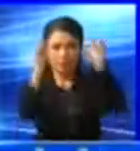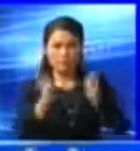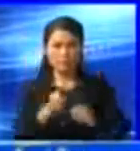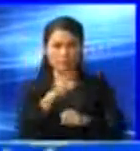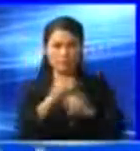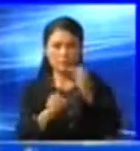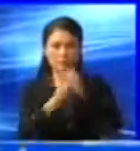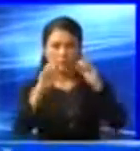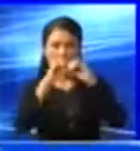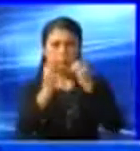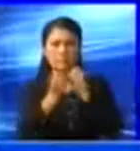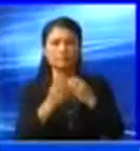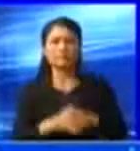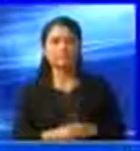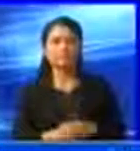ពារសង្គម